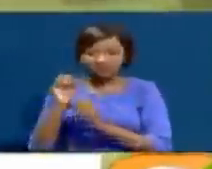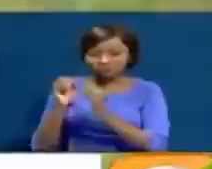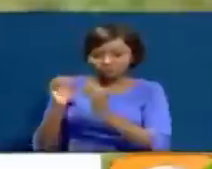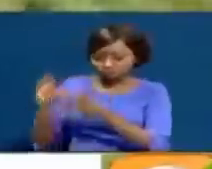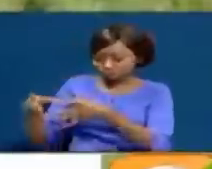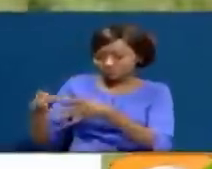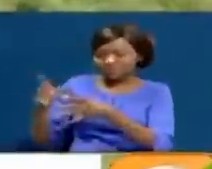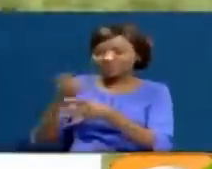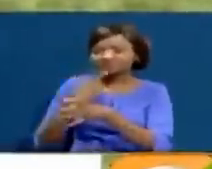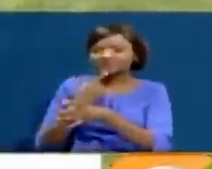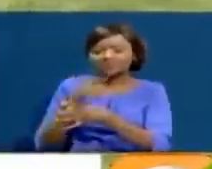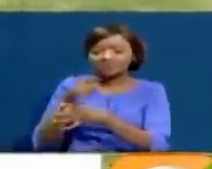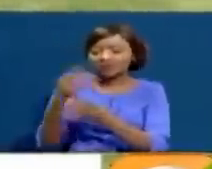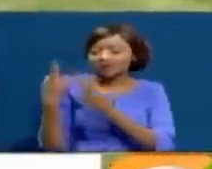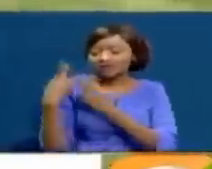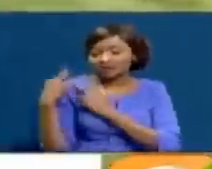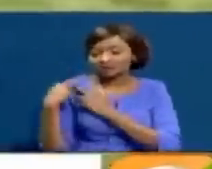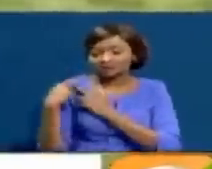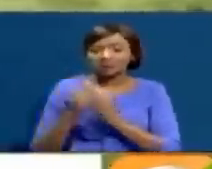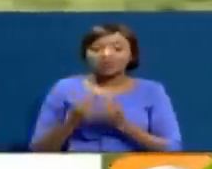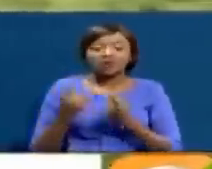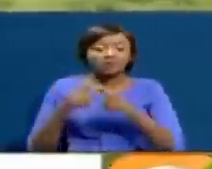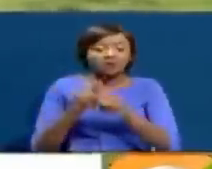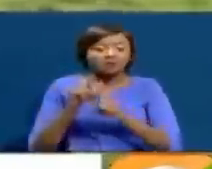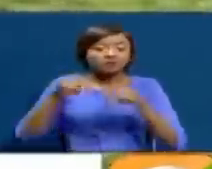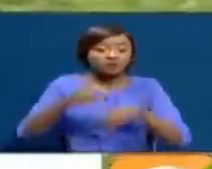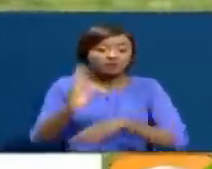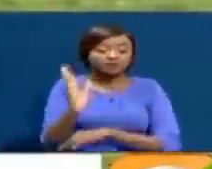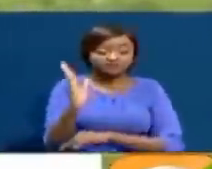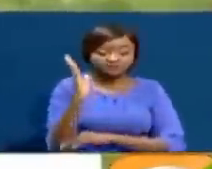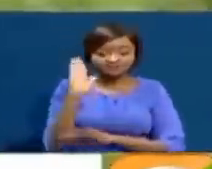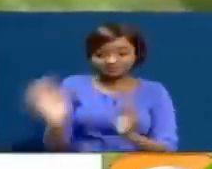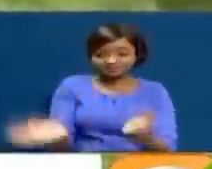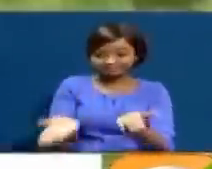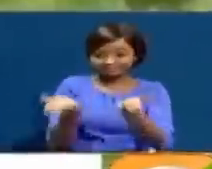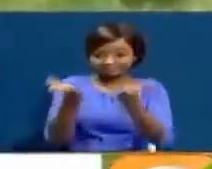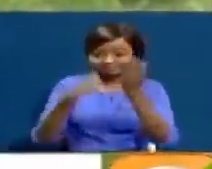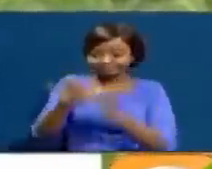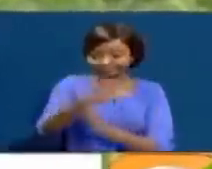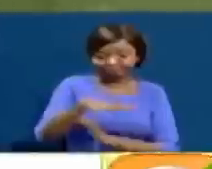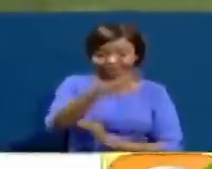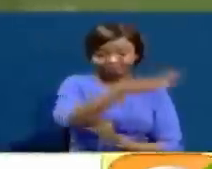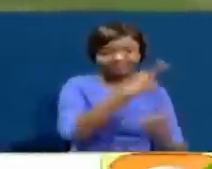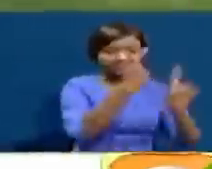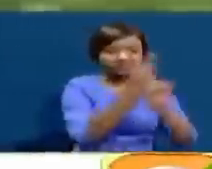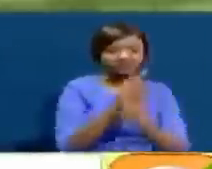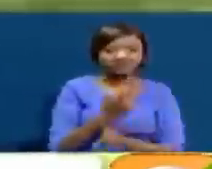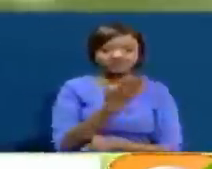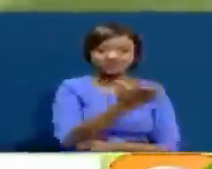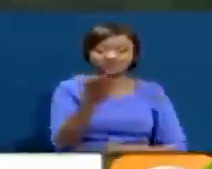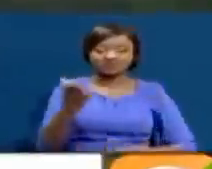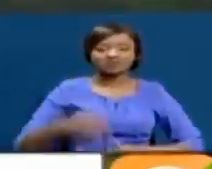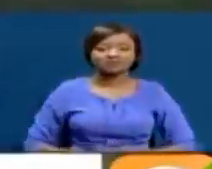uliosababishwa. Kufuatia shambulizi hilo, usalama umeimarishwa katika eneo hilo na maeneo mengine muhimu kote nchini.